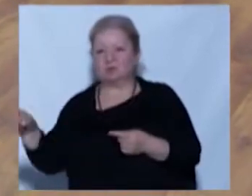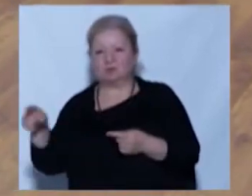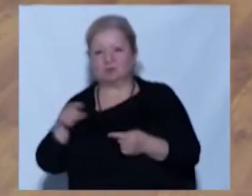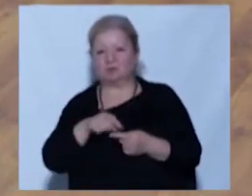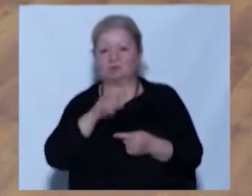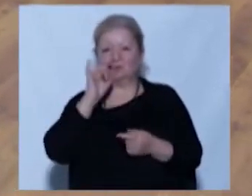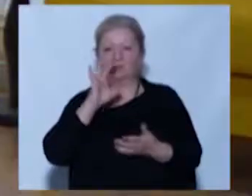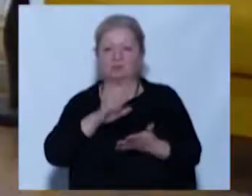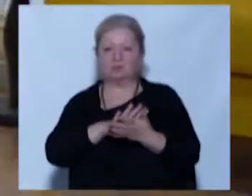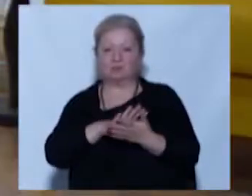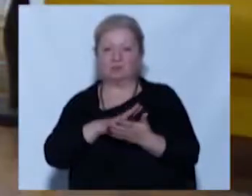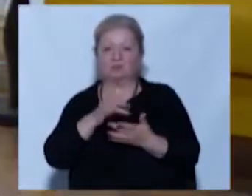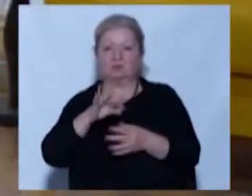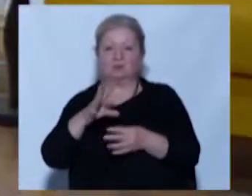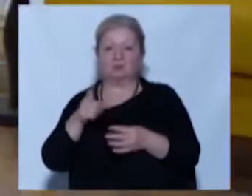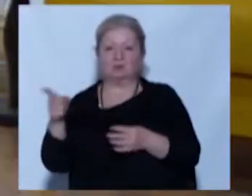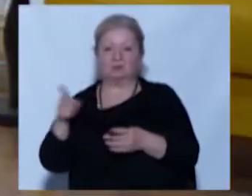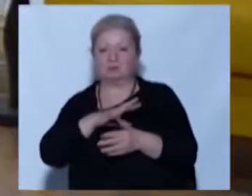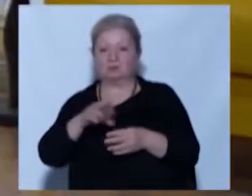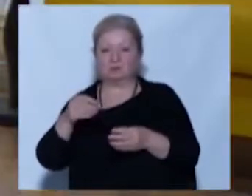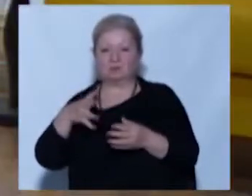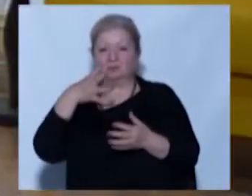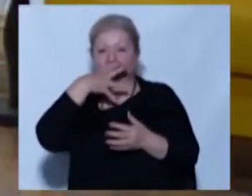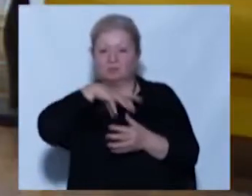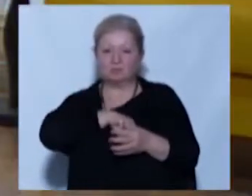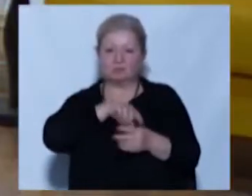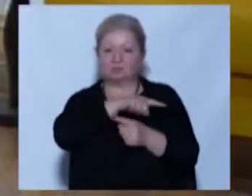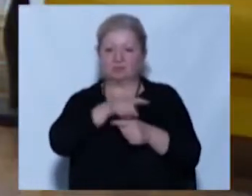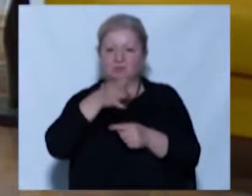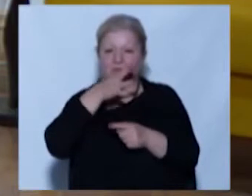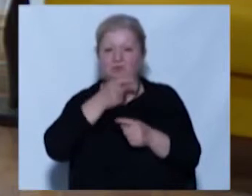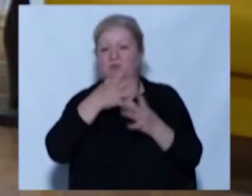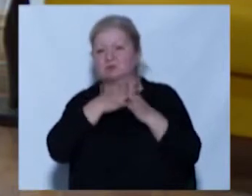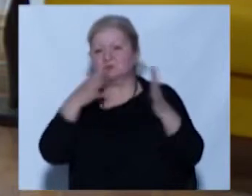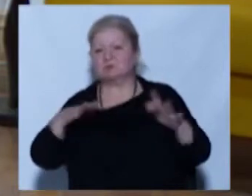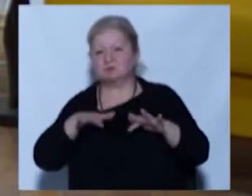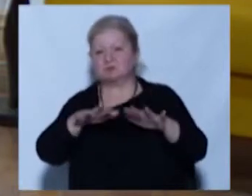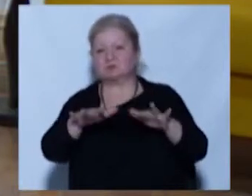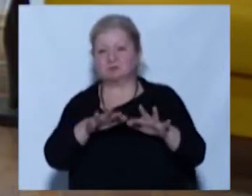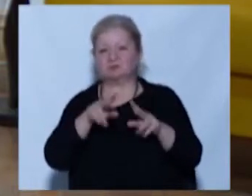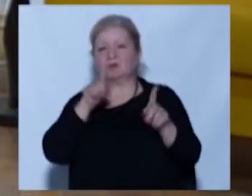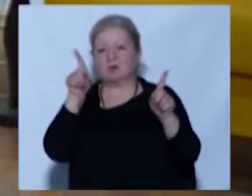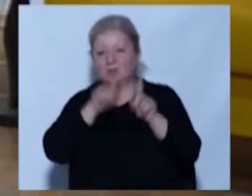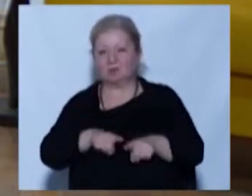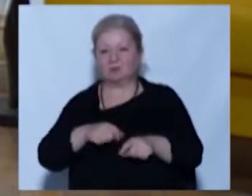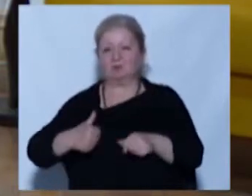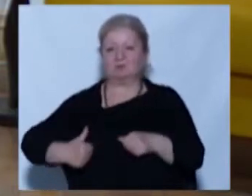ყოველივეს. Ის თავის მორევში შთან თქავს, როგორც უმნიშვნელო მოვლენებს, ისე დიდ